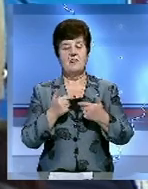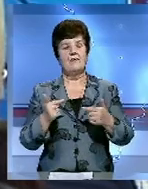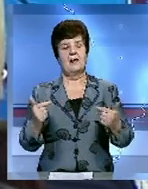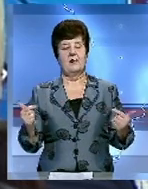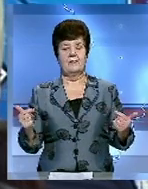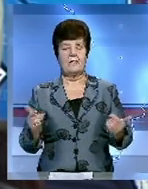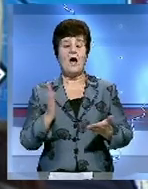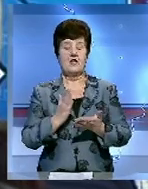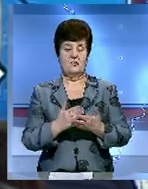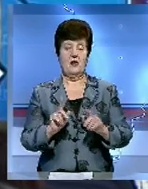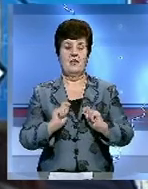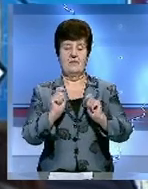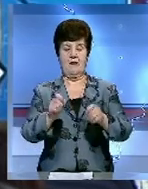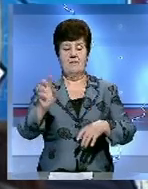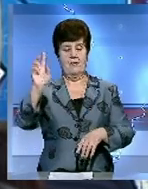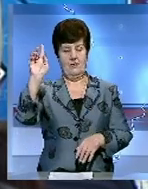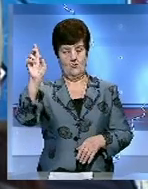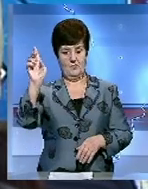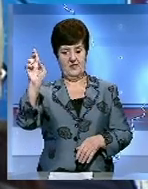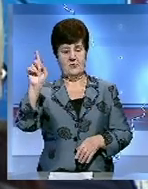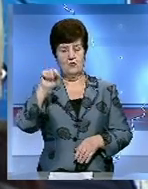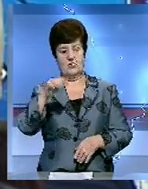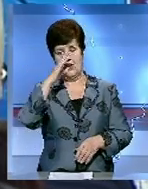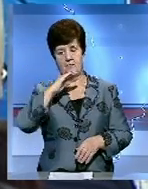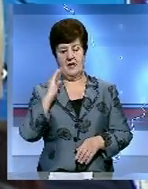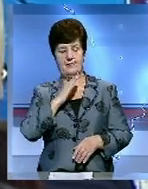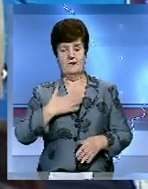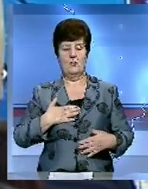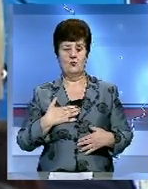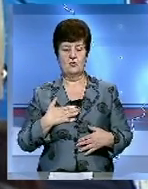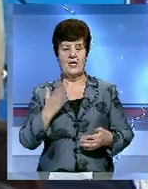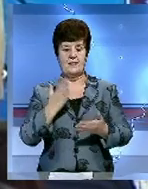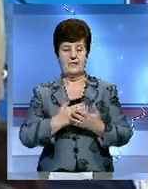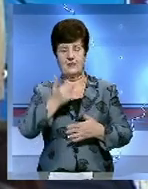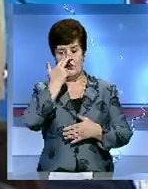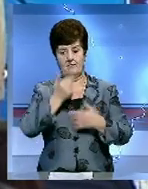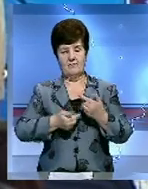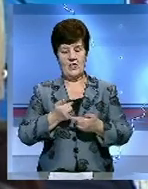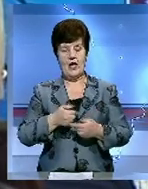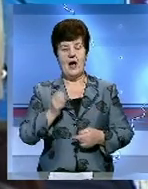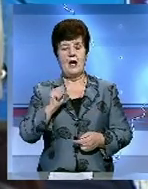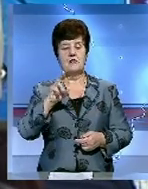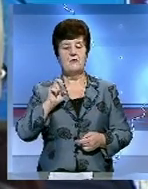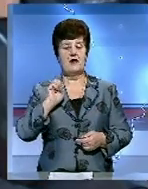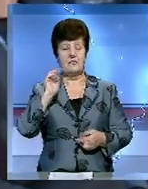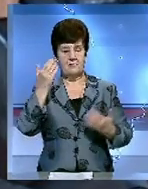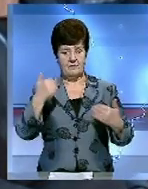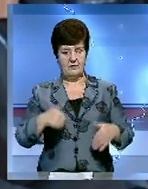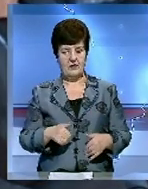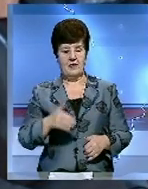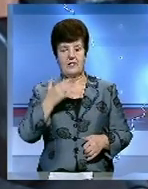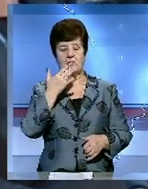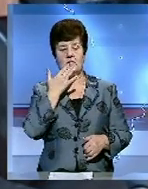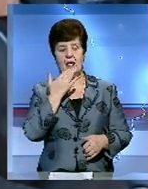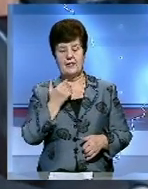este dat de la Dumnezeu și de la părinții noștri. Suntem diferiți după sex, după naționalitate,